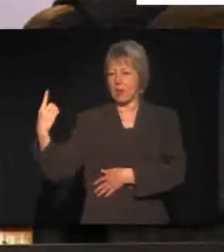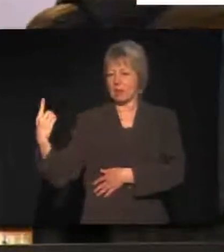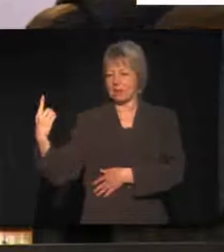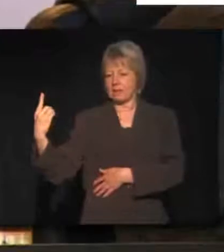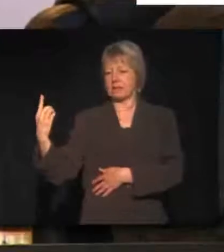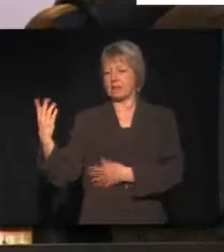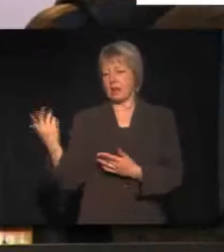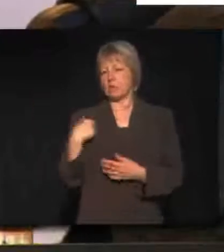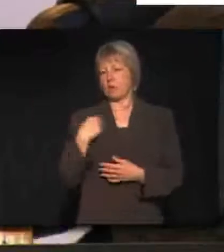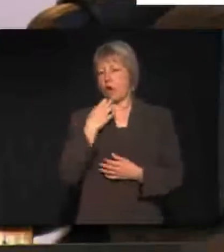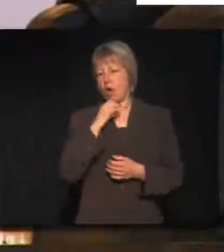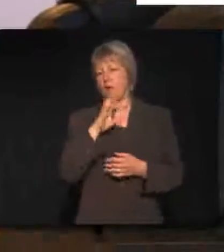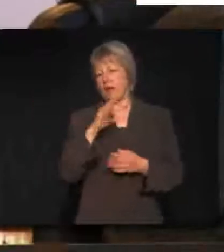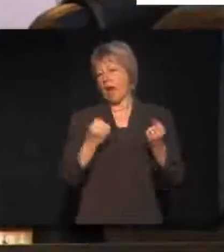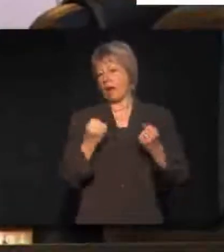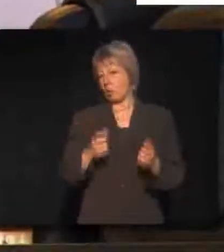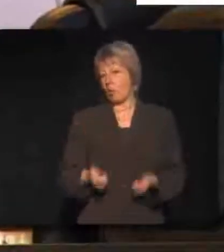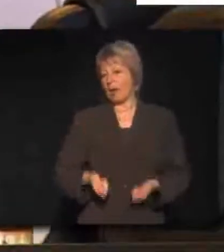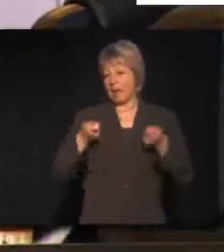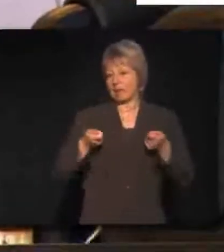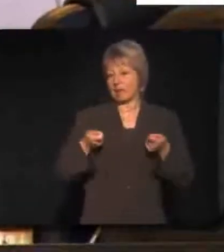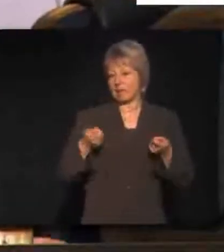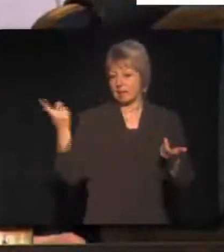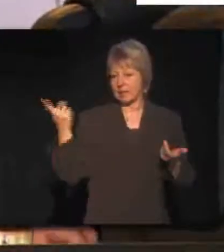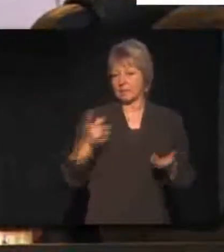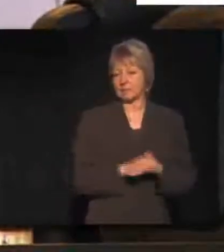ich hoffe ihr hattet eure Autos irgendwie